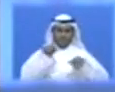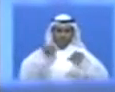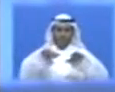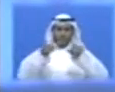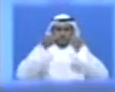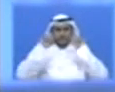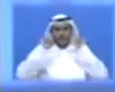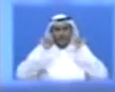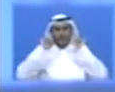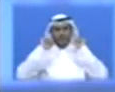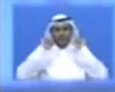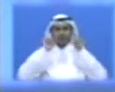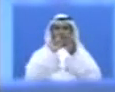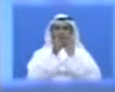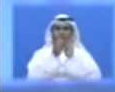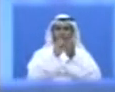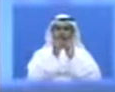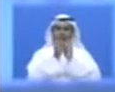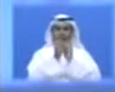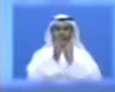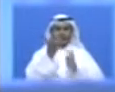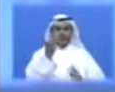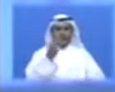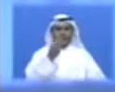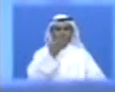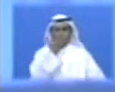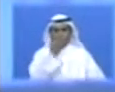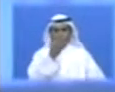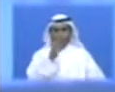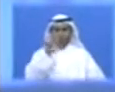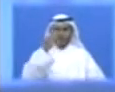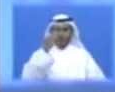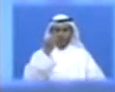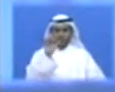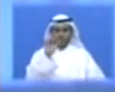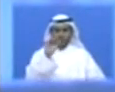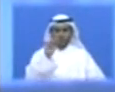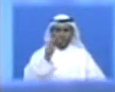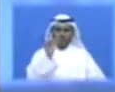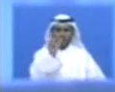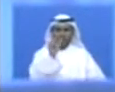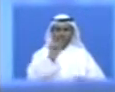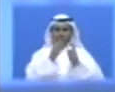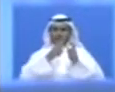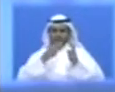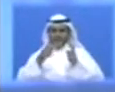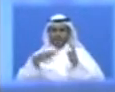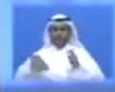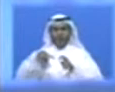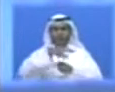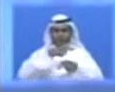اختتمت اليوم دورة الروضان الرمضانية 35 لكرة القدم والتي شهدت منافساتها عدة فرق